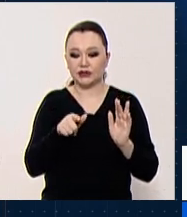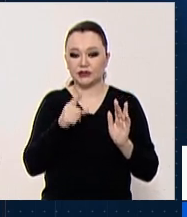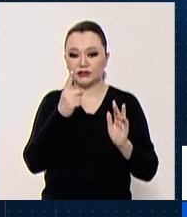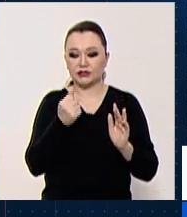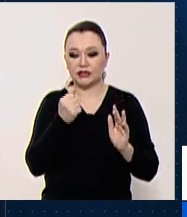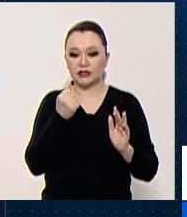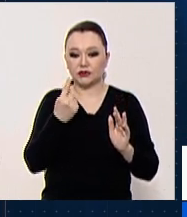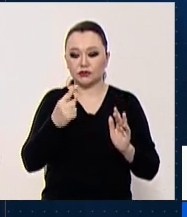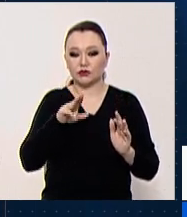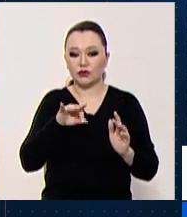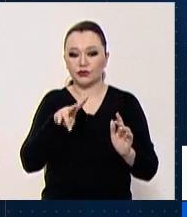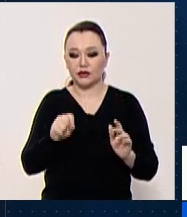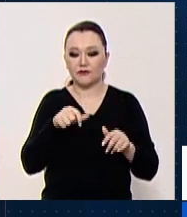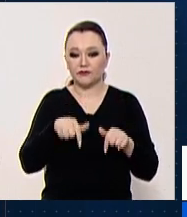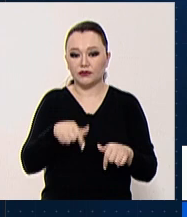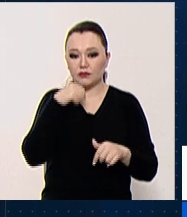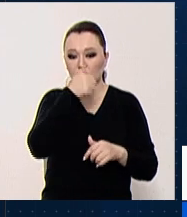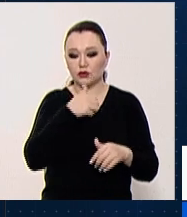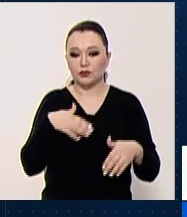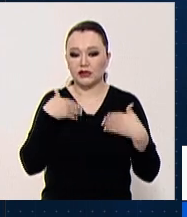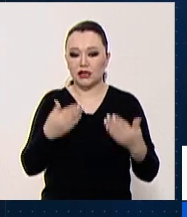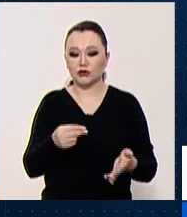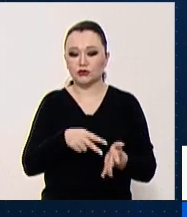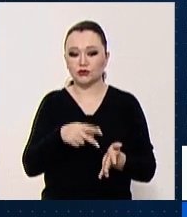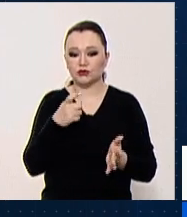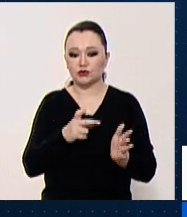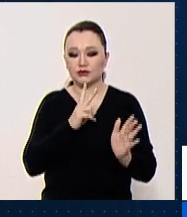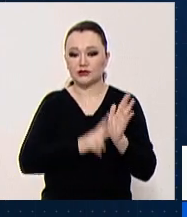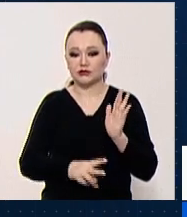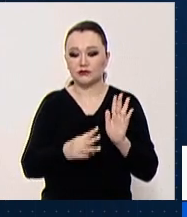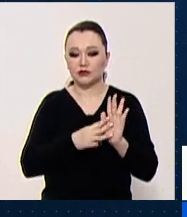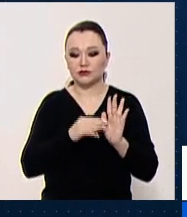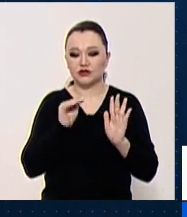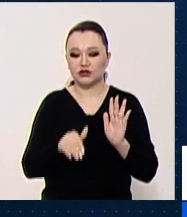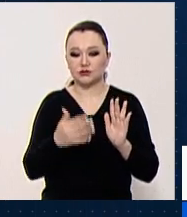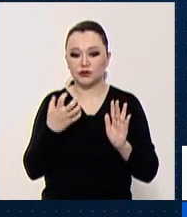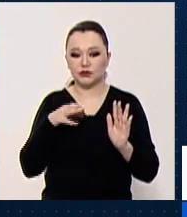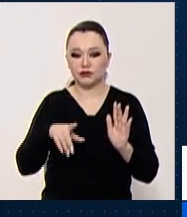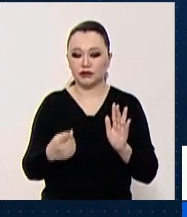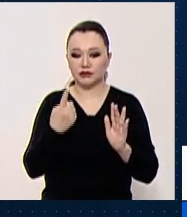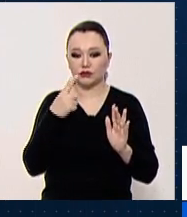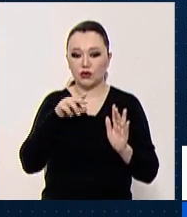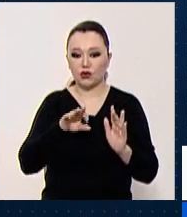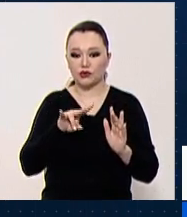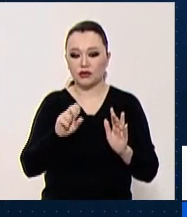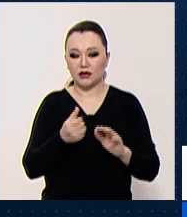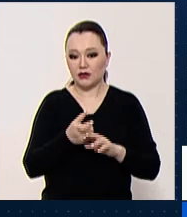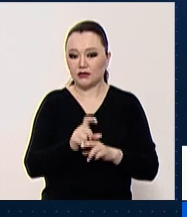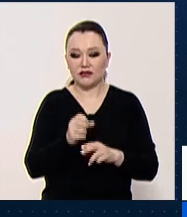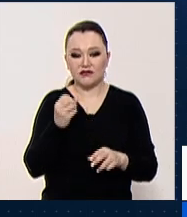тонну. А в этом году предлагает по цене 178 тысяч 500 тенге за тонну. И это